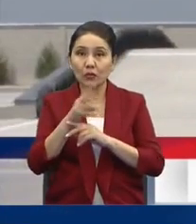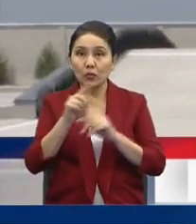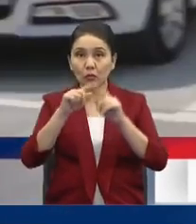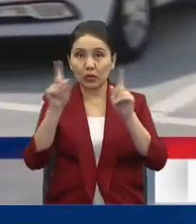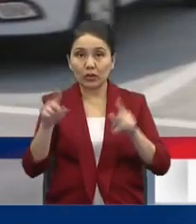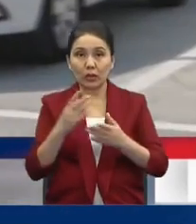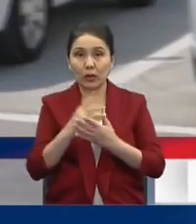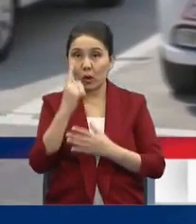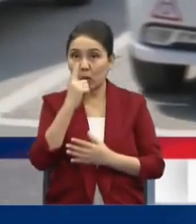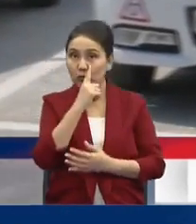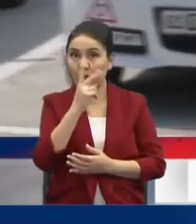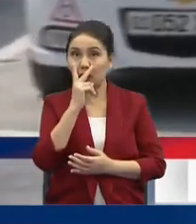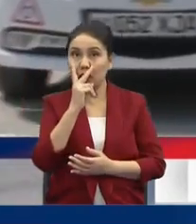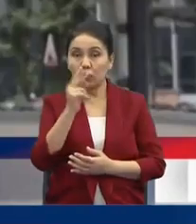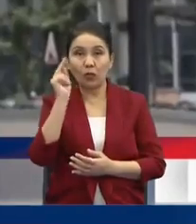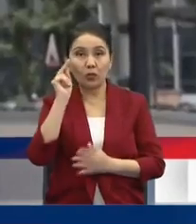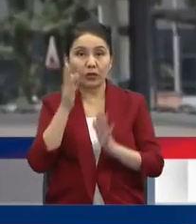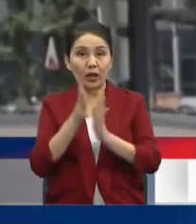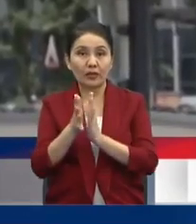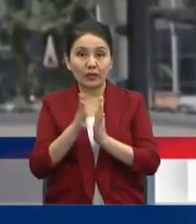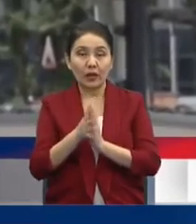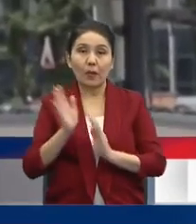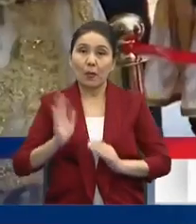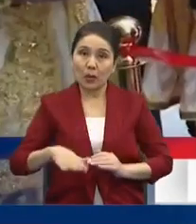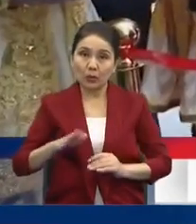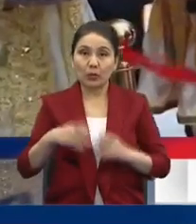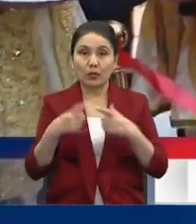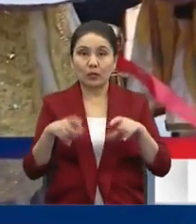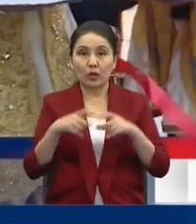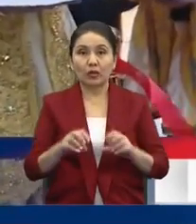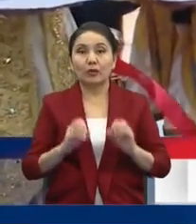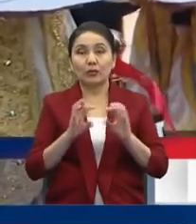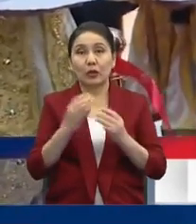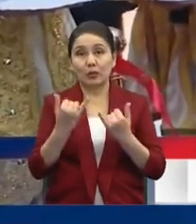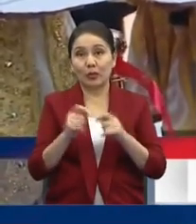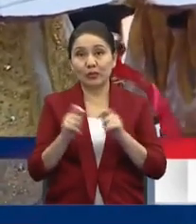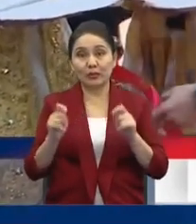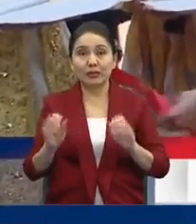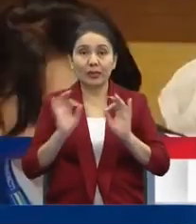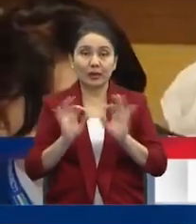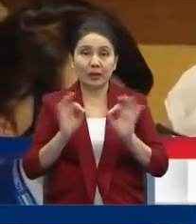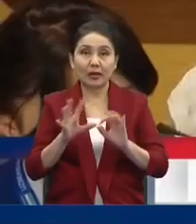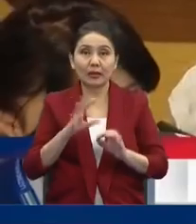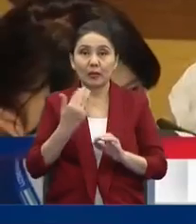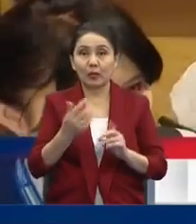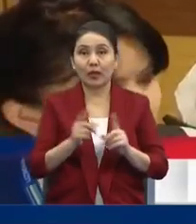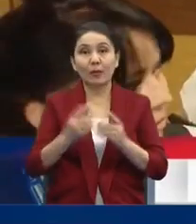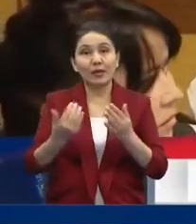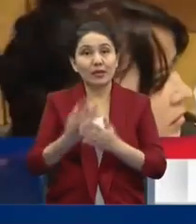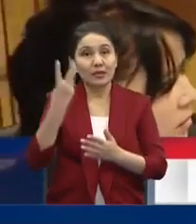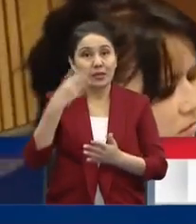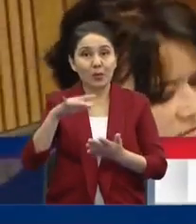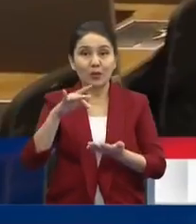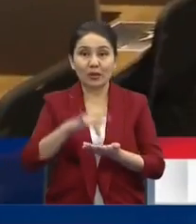tayyorlanib, avval ko'zi bilan ko'rib, o'rganib, amaliy imtihon topshiradi. Muassasaning ochilish marosimida ta'kidlanganidek, bu kabi zamonaviy